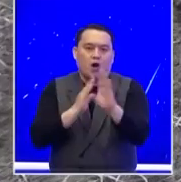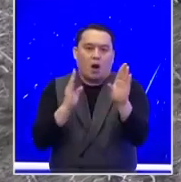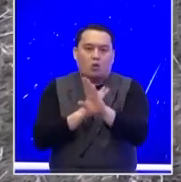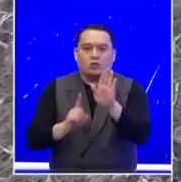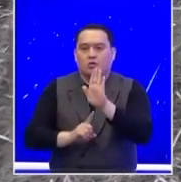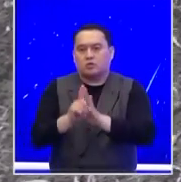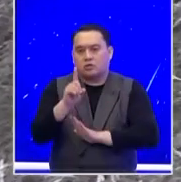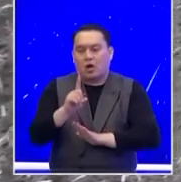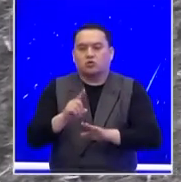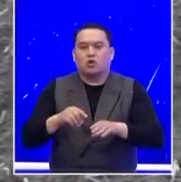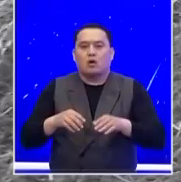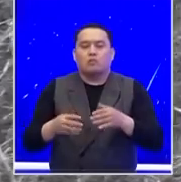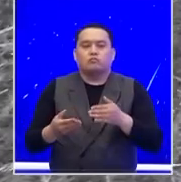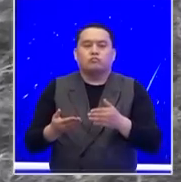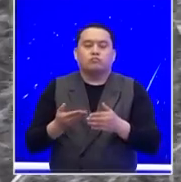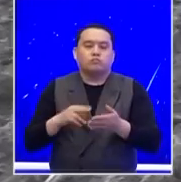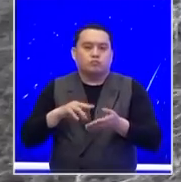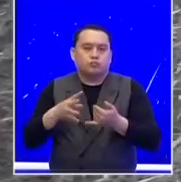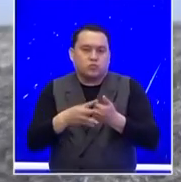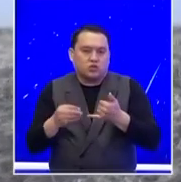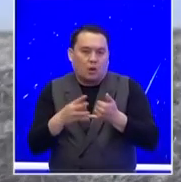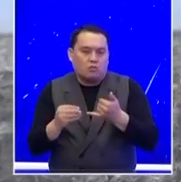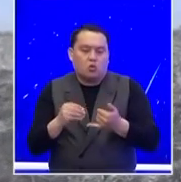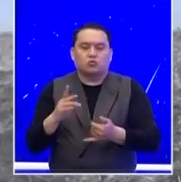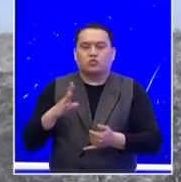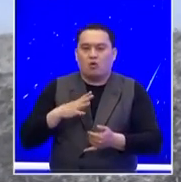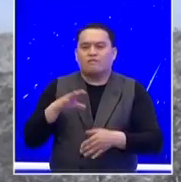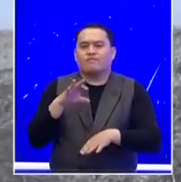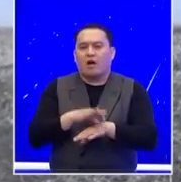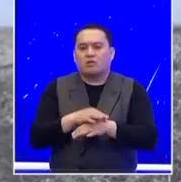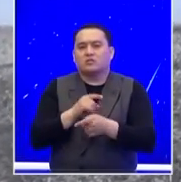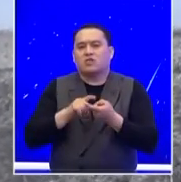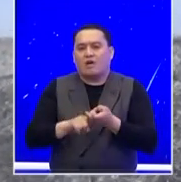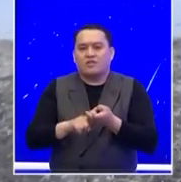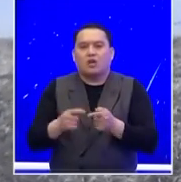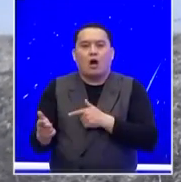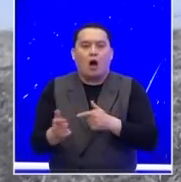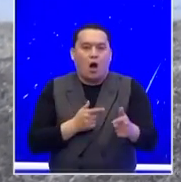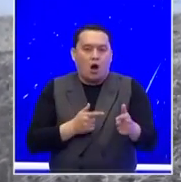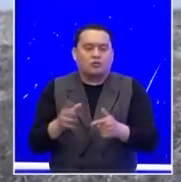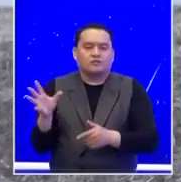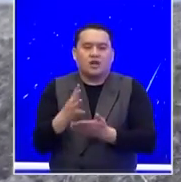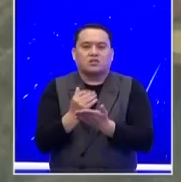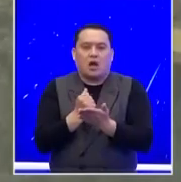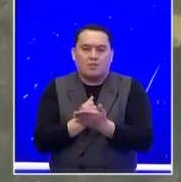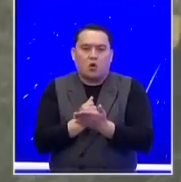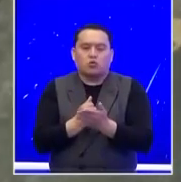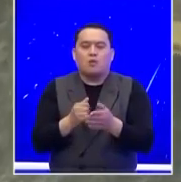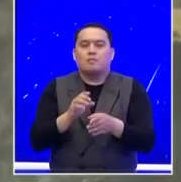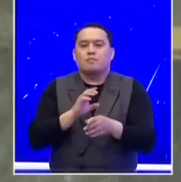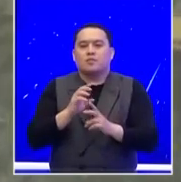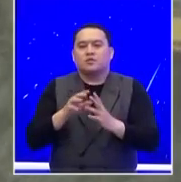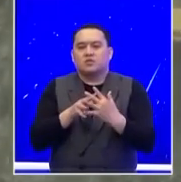для начала обработки почвы. Продуктивность запланированных работ зависит от многих факторов, в том числе от готовности механических ресурсов.